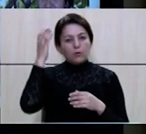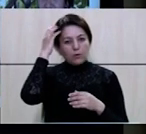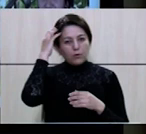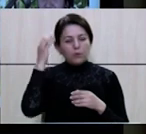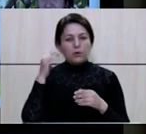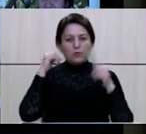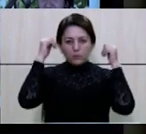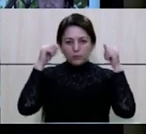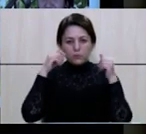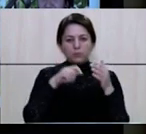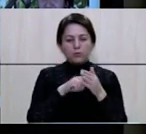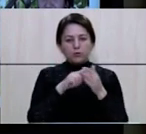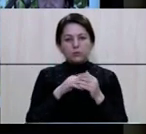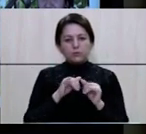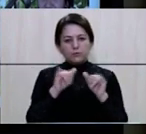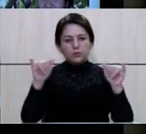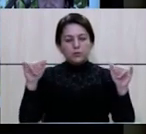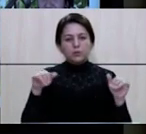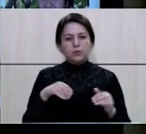qorako'lchilikning rivojlantirish maqsadida